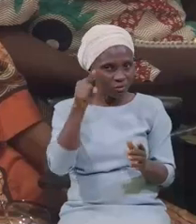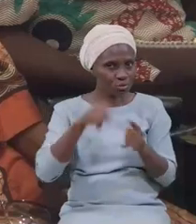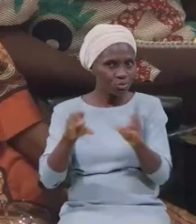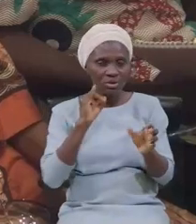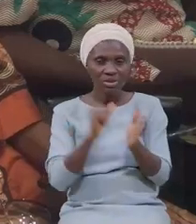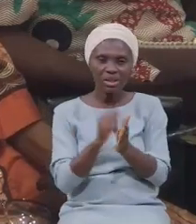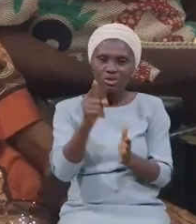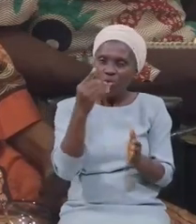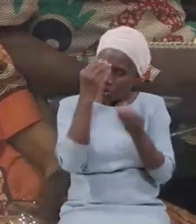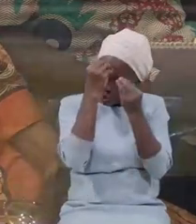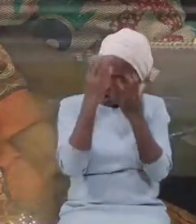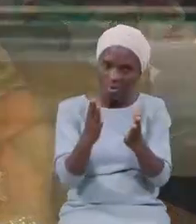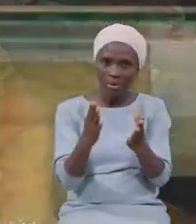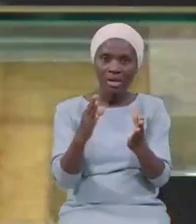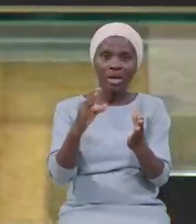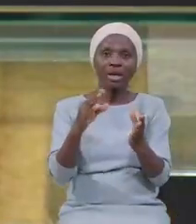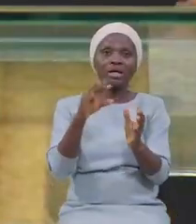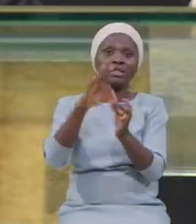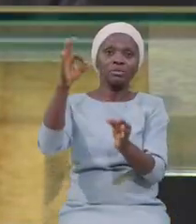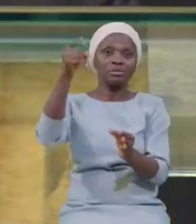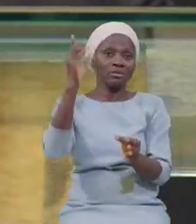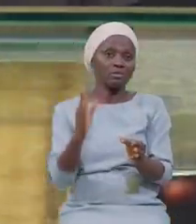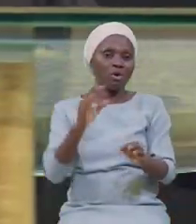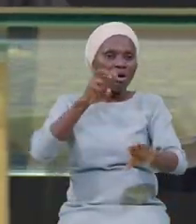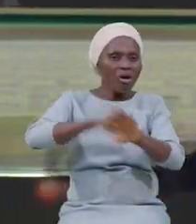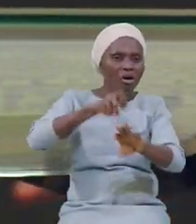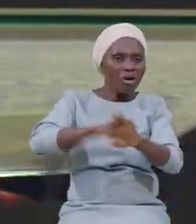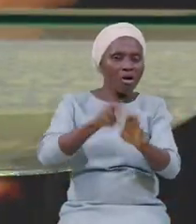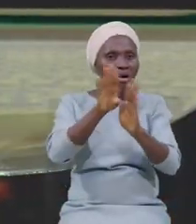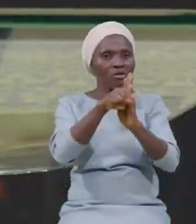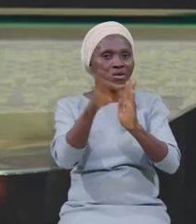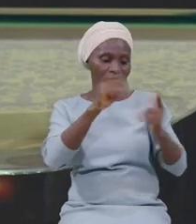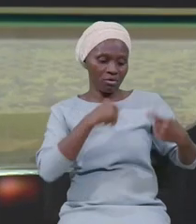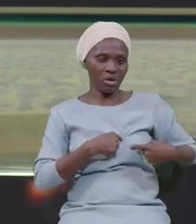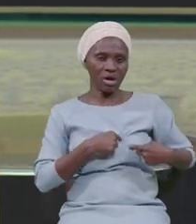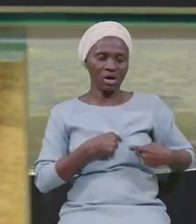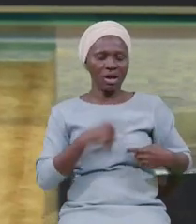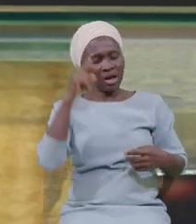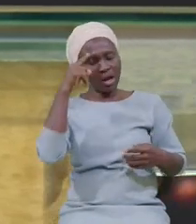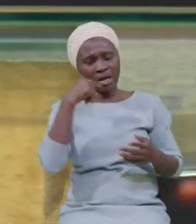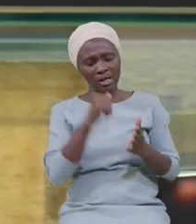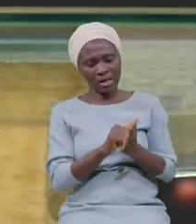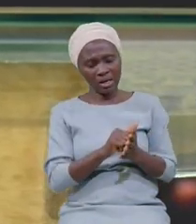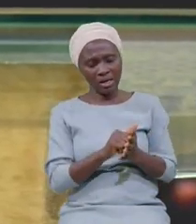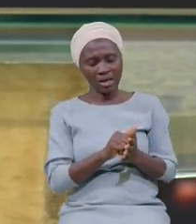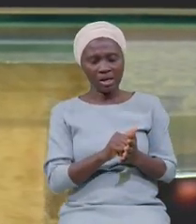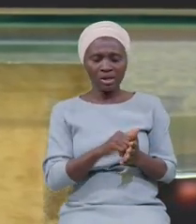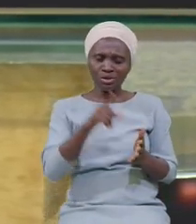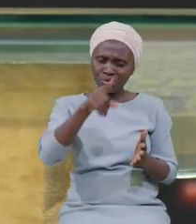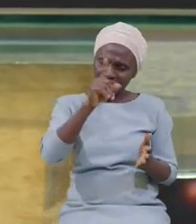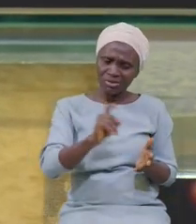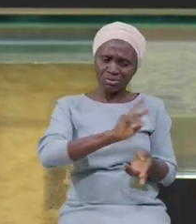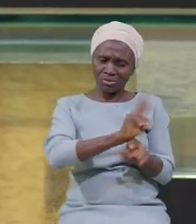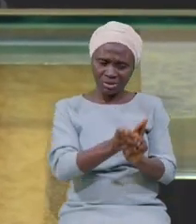Si l'Esprit de Dieu frappe à la porte de votre cœur et dit, tu dois te repentir de ceci, tu dois te repentir de cela,